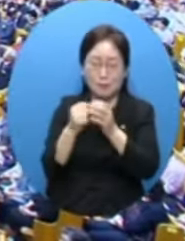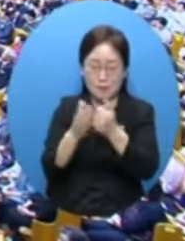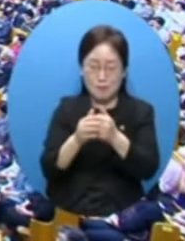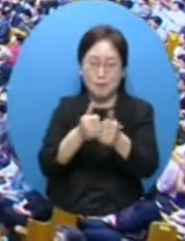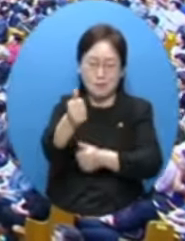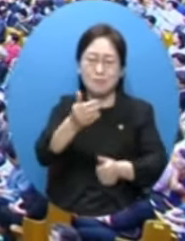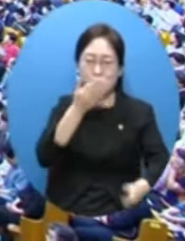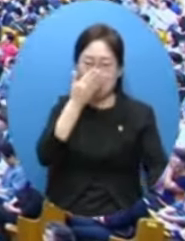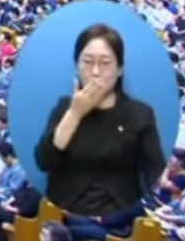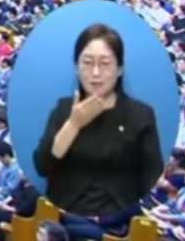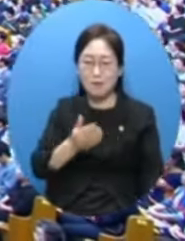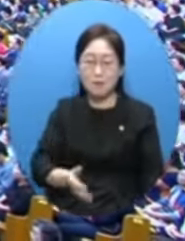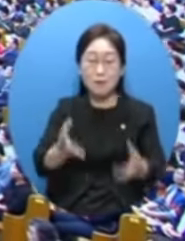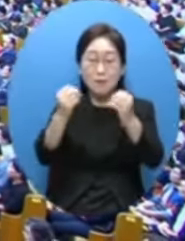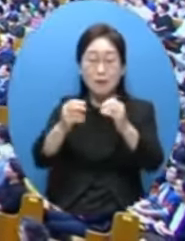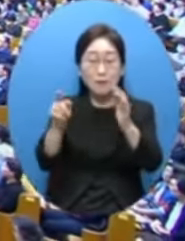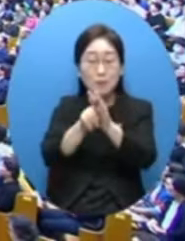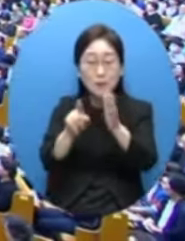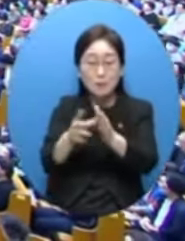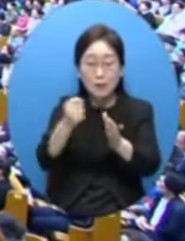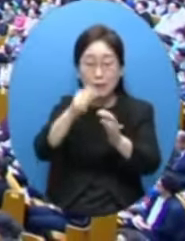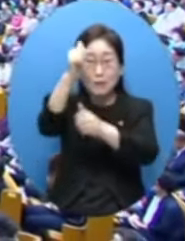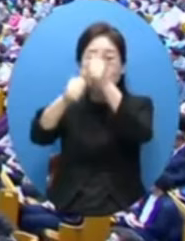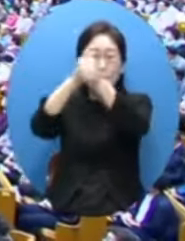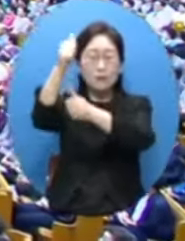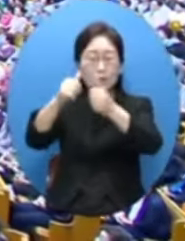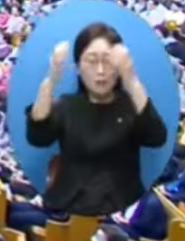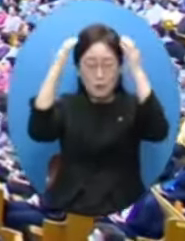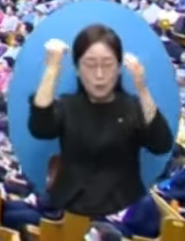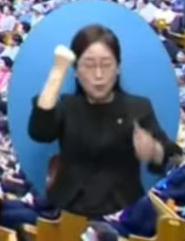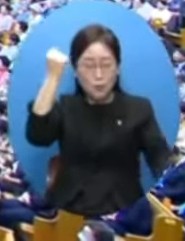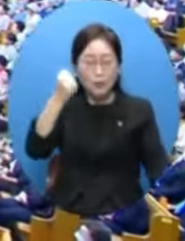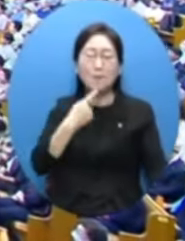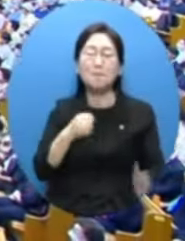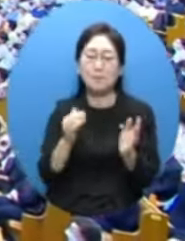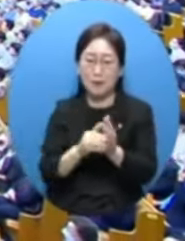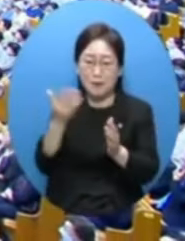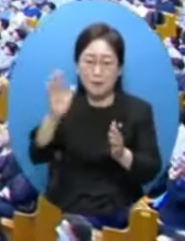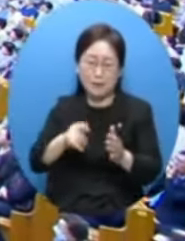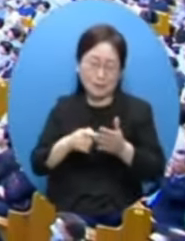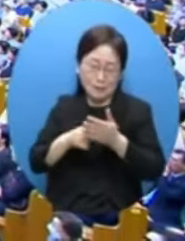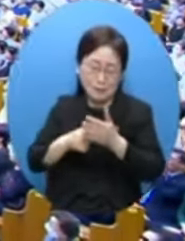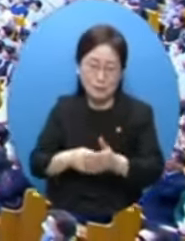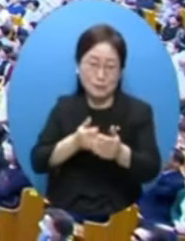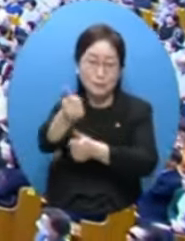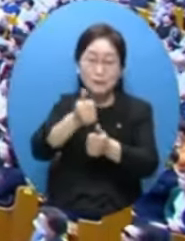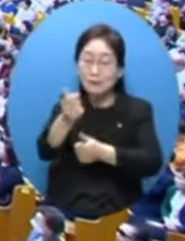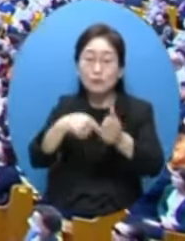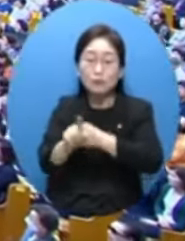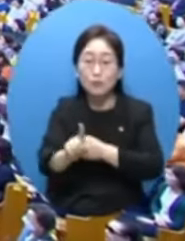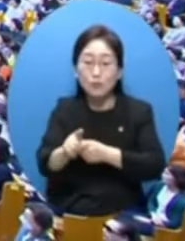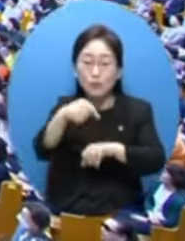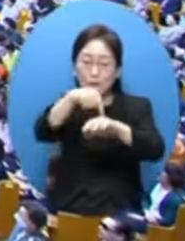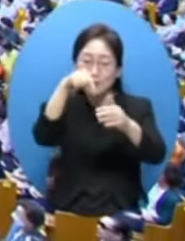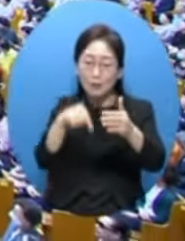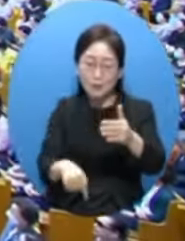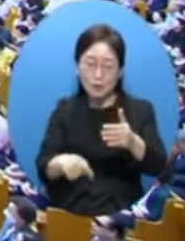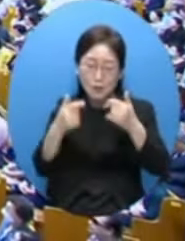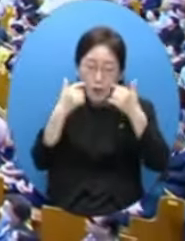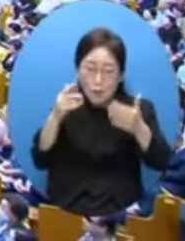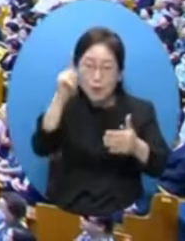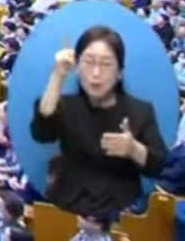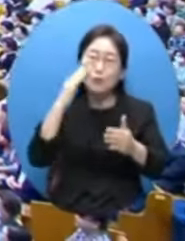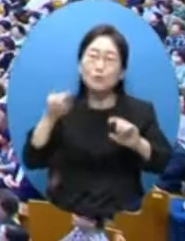것입니다. 많은 믿음의 조상들이 힘들고 어려운 삶을 살았지만은 모든 어려움을 헤치고 승리하게 된 것은 그들 마음가운데는 분명한